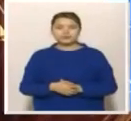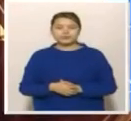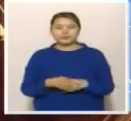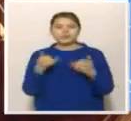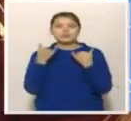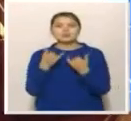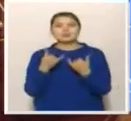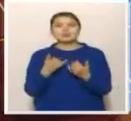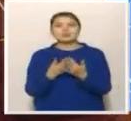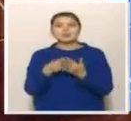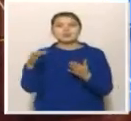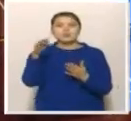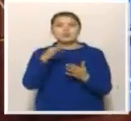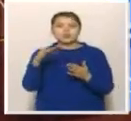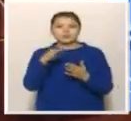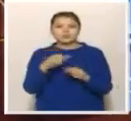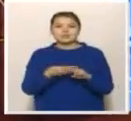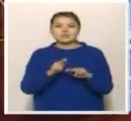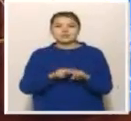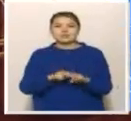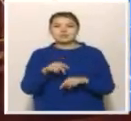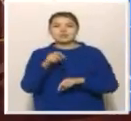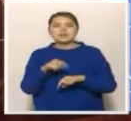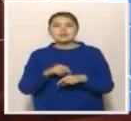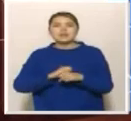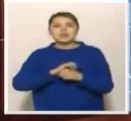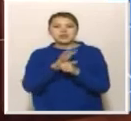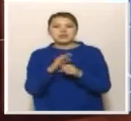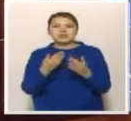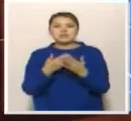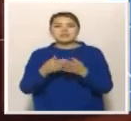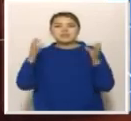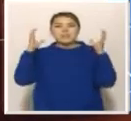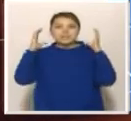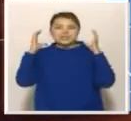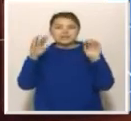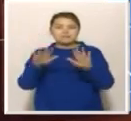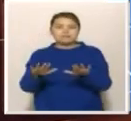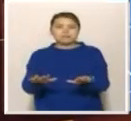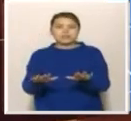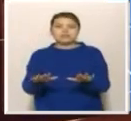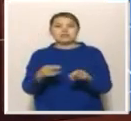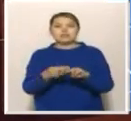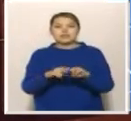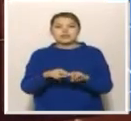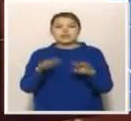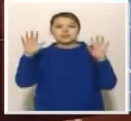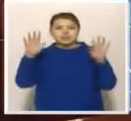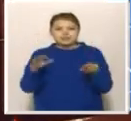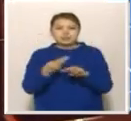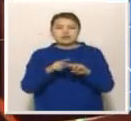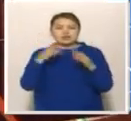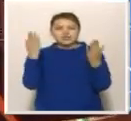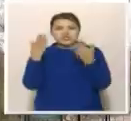Takırıp çalğıstıramız. Oblıstağı epidemiologiyalıq jağdayğa balanstı meşitlerde juma namazı uaqtça oqılmaydı. Bul turalı qoğamdıq kommunikasiya ortalığında ötken